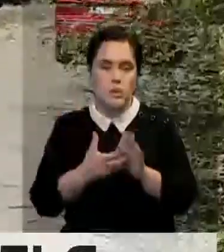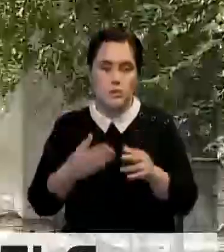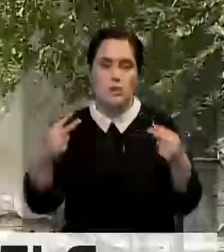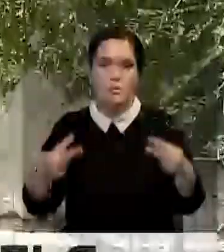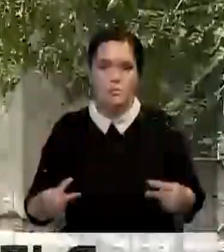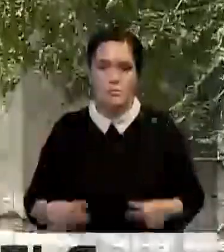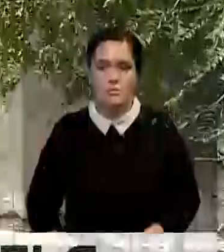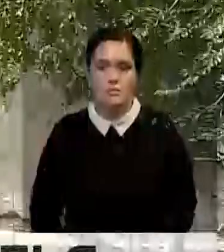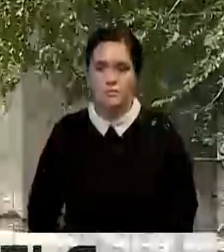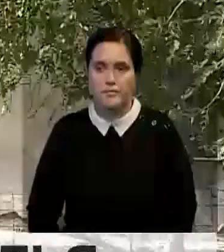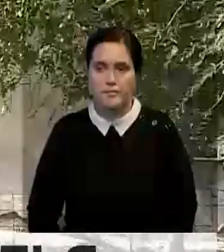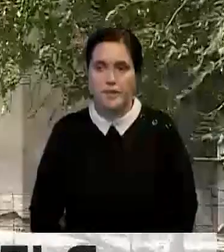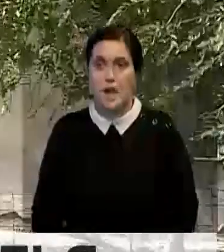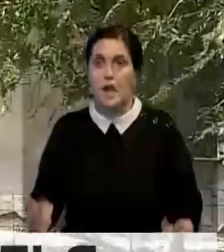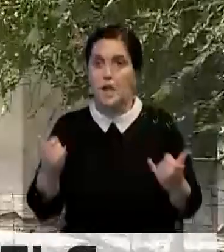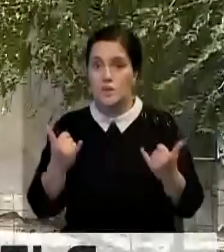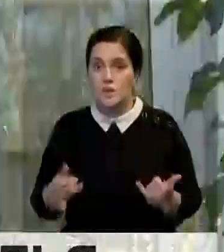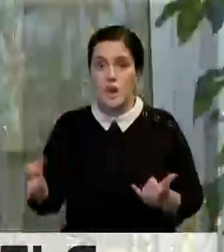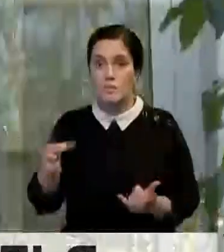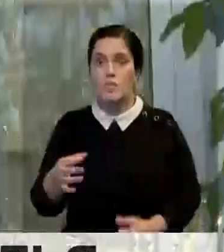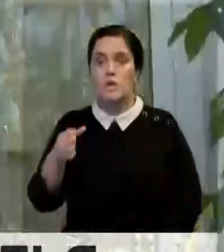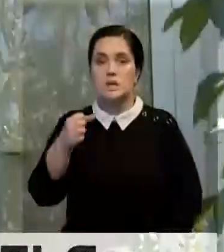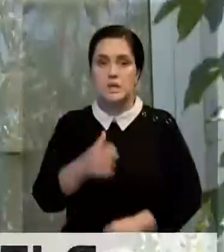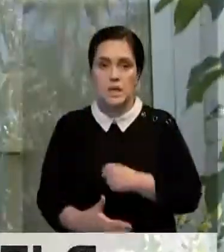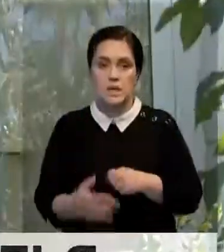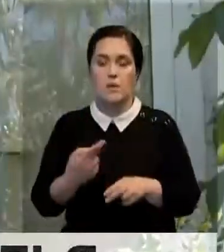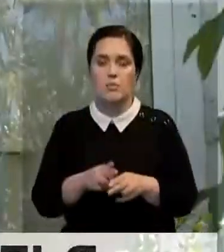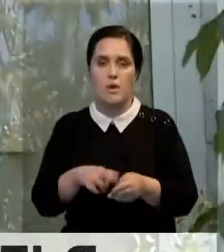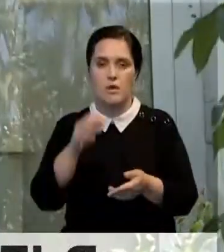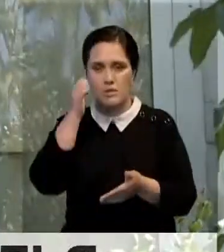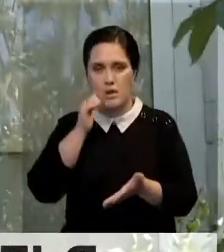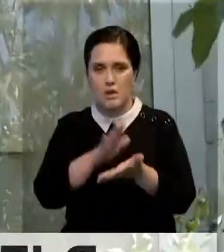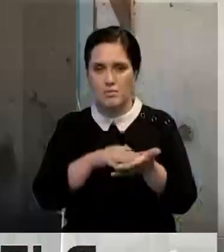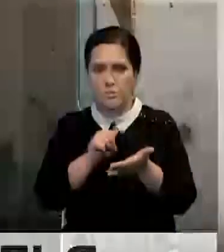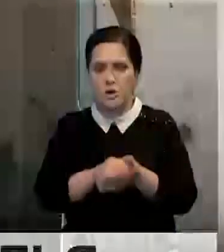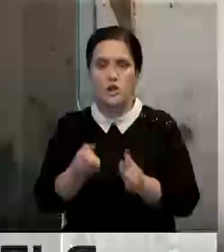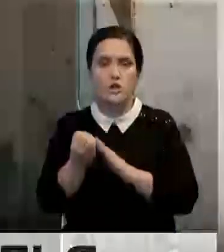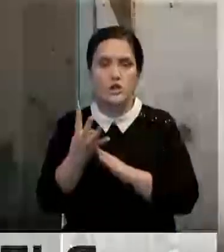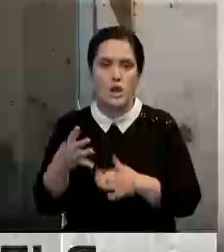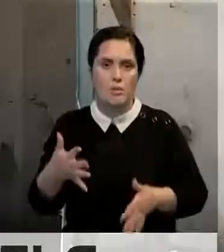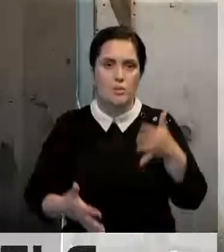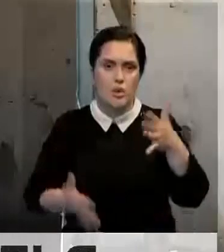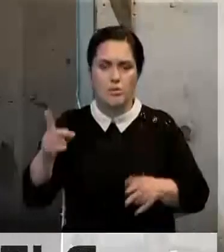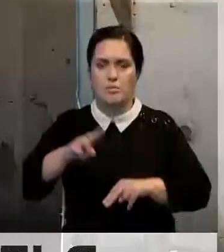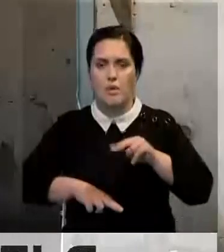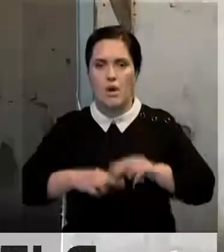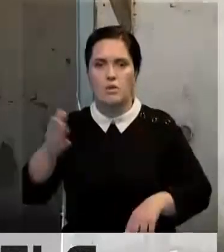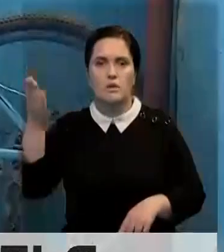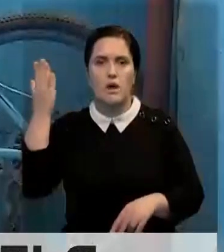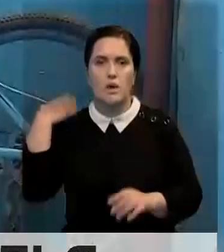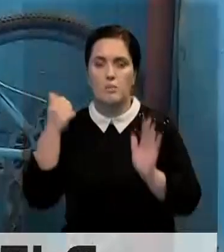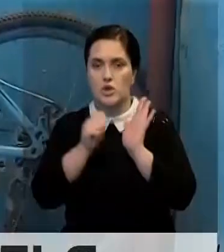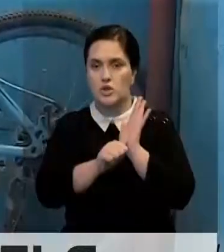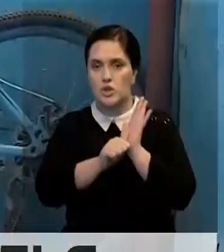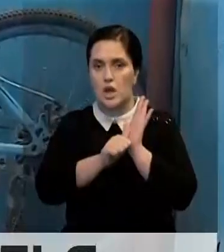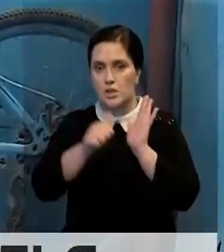трехкомнатную. На данный момент в областном центре аварийными признаны 14 многоэтажек. Большинство из них были построены еще в